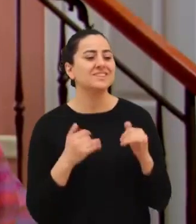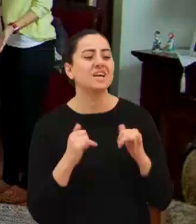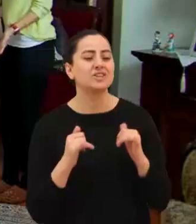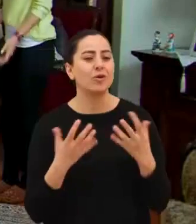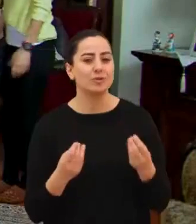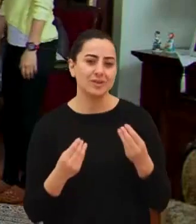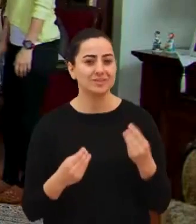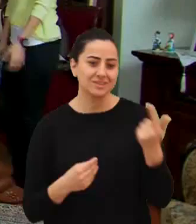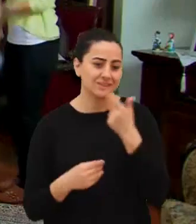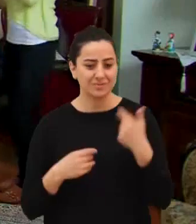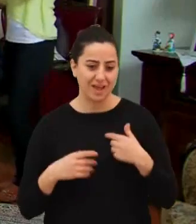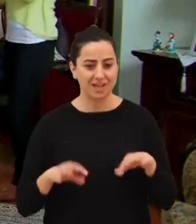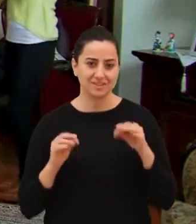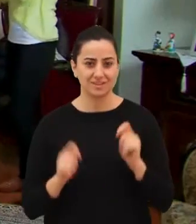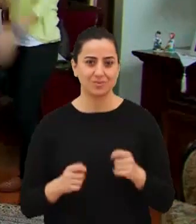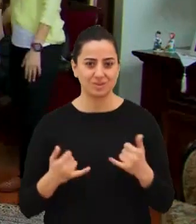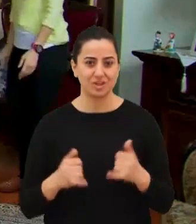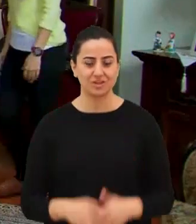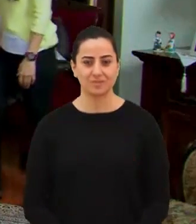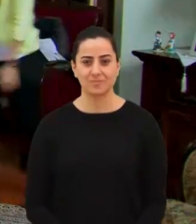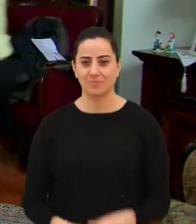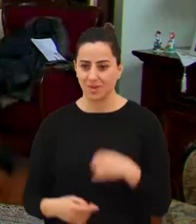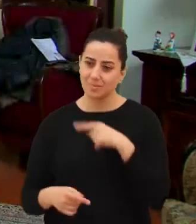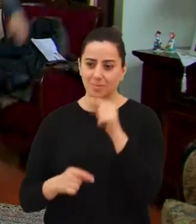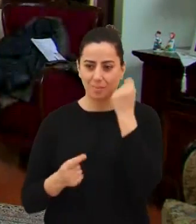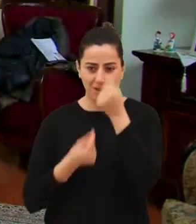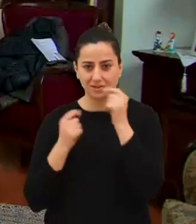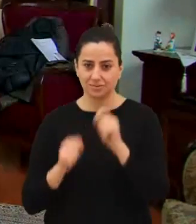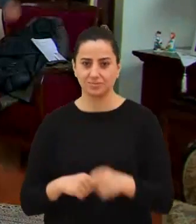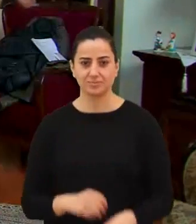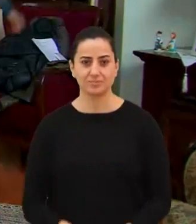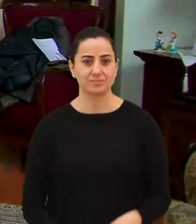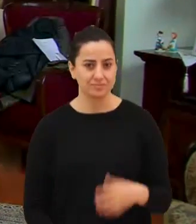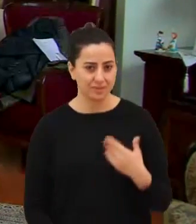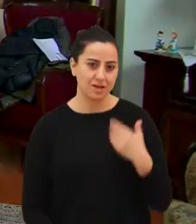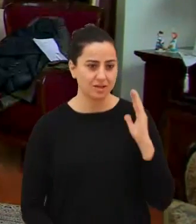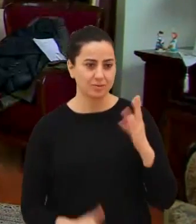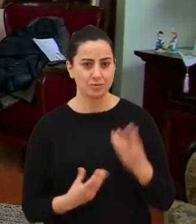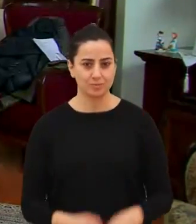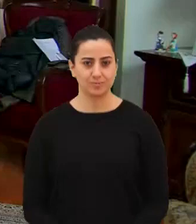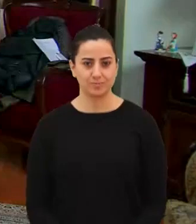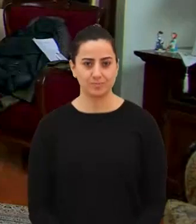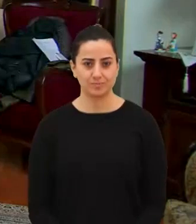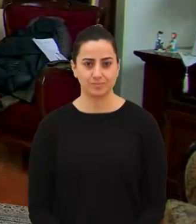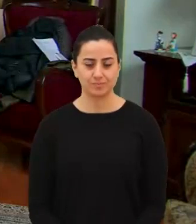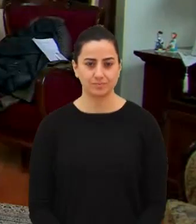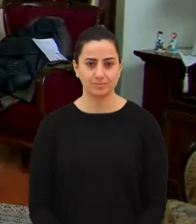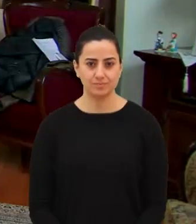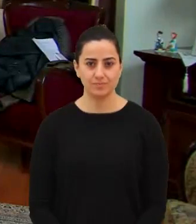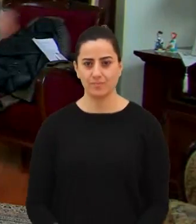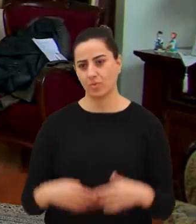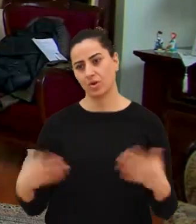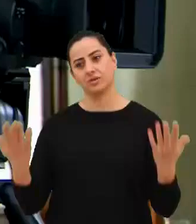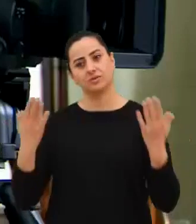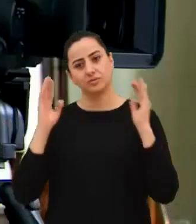Şaka yapayım. Hadi hazırlanın çekelim bir an önce. Ben makyajı alayım sizi buyurun. Hadi kız hadi. Siz de beni yürü. Yürü hadi. Ya işe